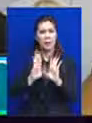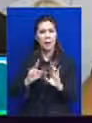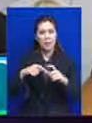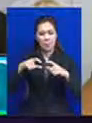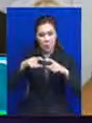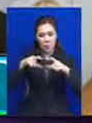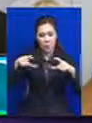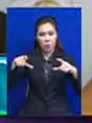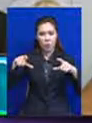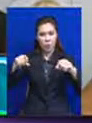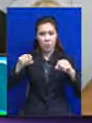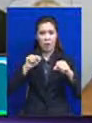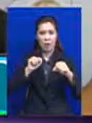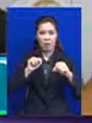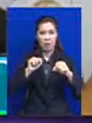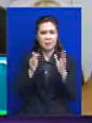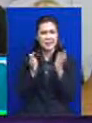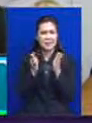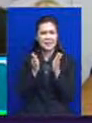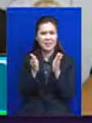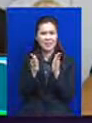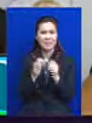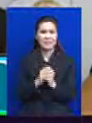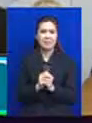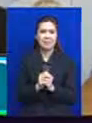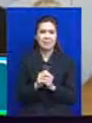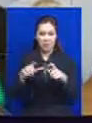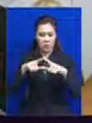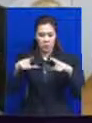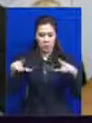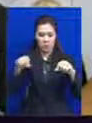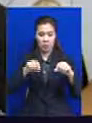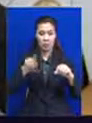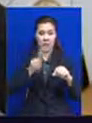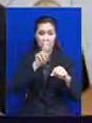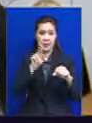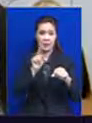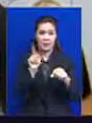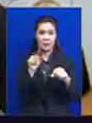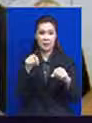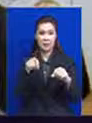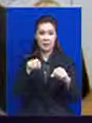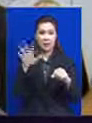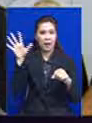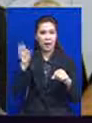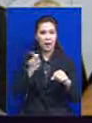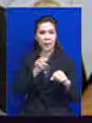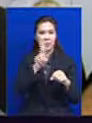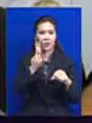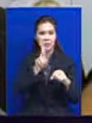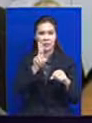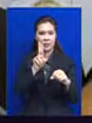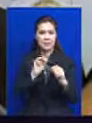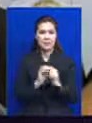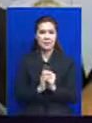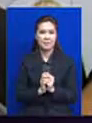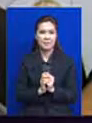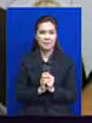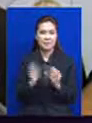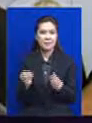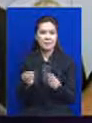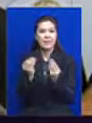ทย์หรือคูปองโอท็อปสั้นๆคูปองนี้ก็สามารถที่จะนำเอาไปใช้เพื่อจะ